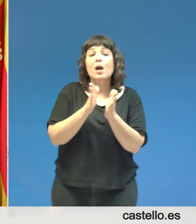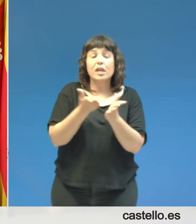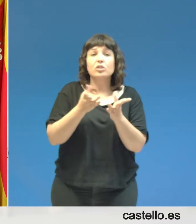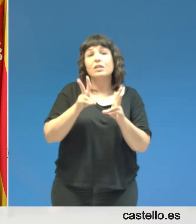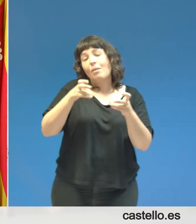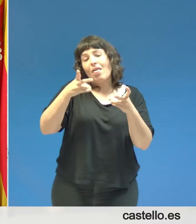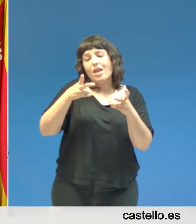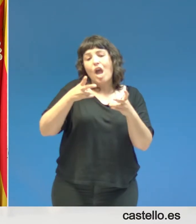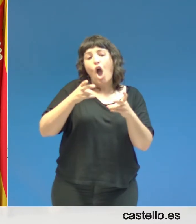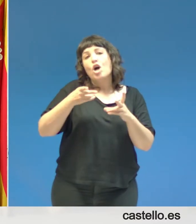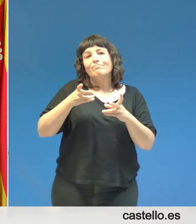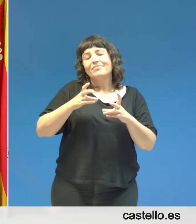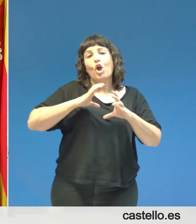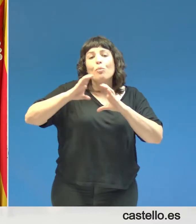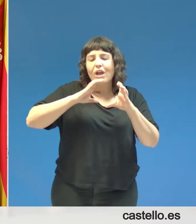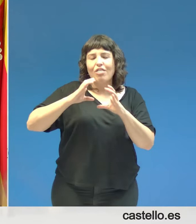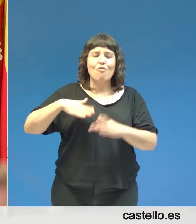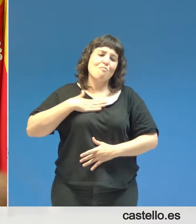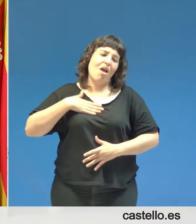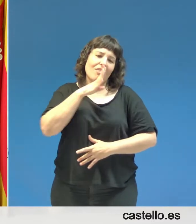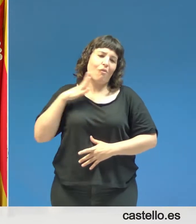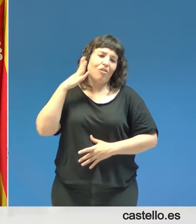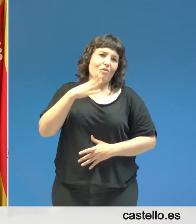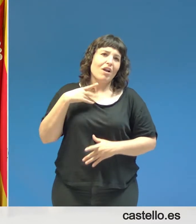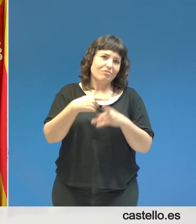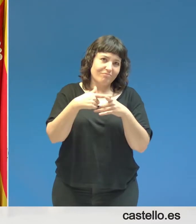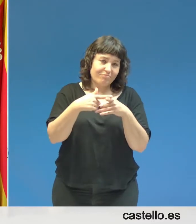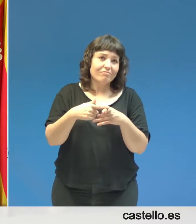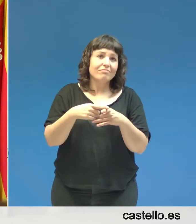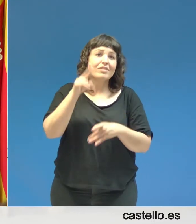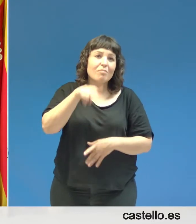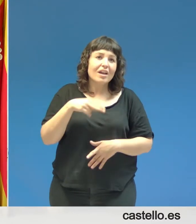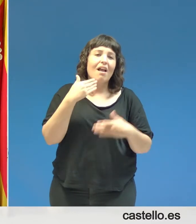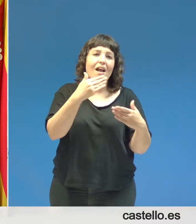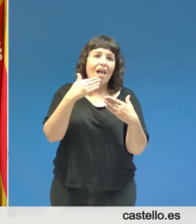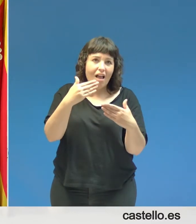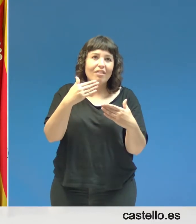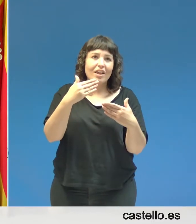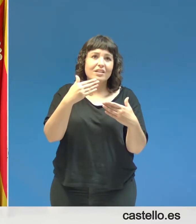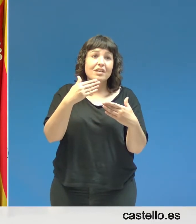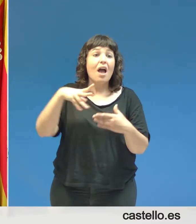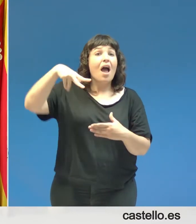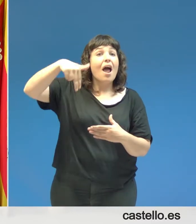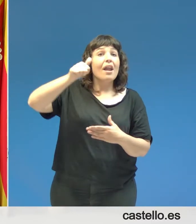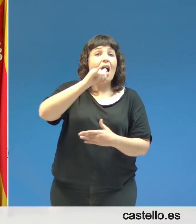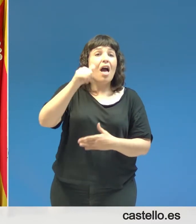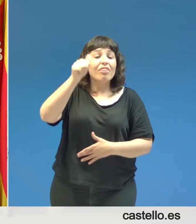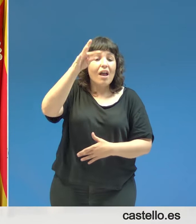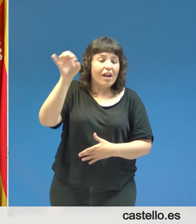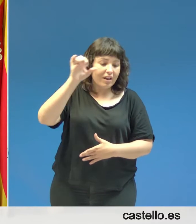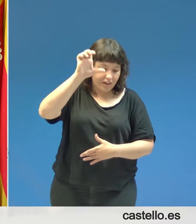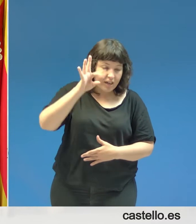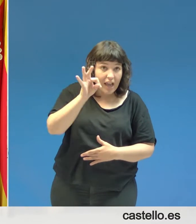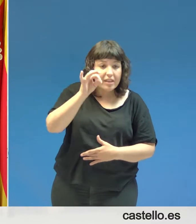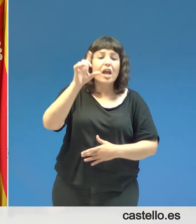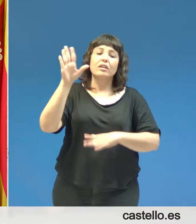plaer compartir aquests 4 anys amb vosaltres. Com no, també molt agraït a Nazaret, a Lola i als